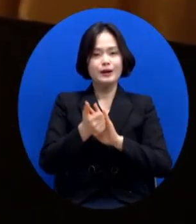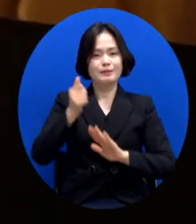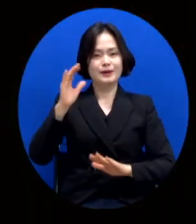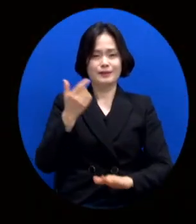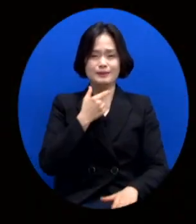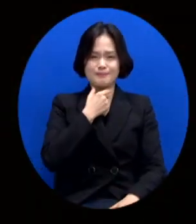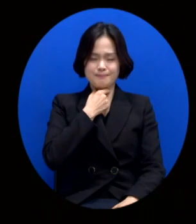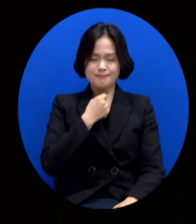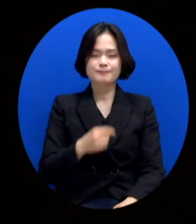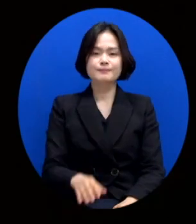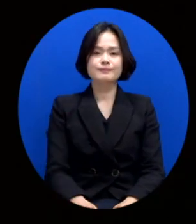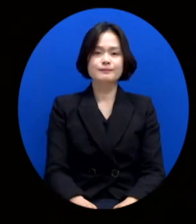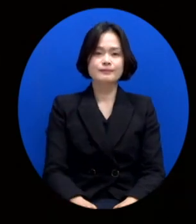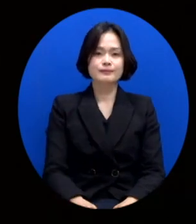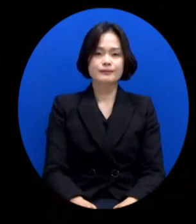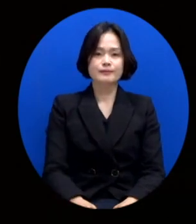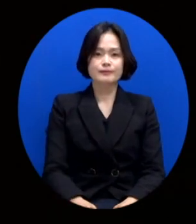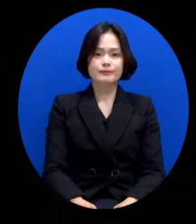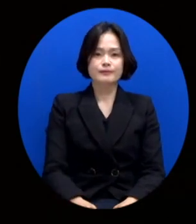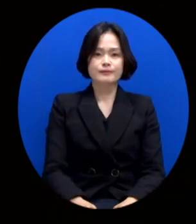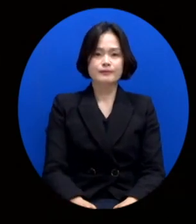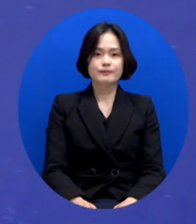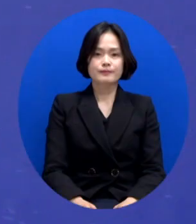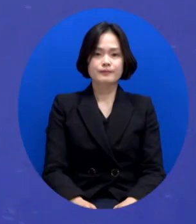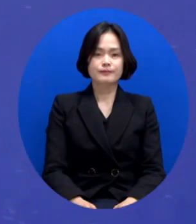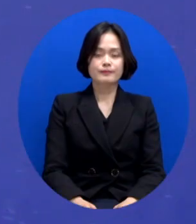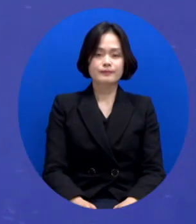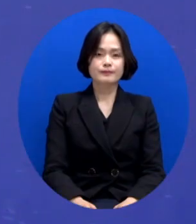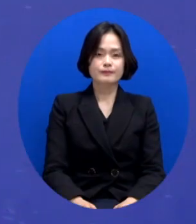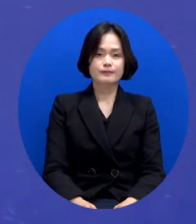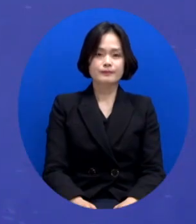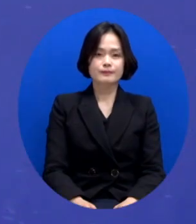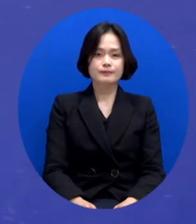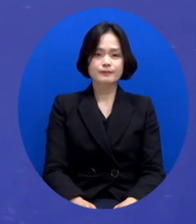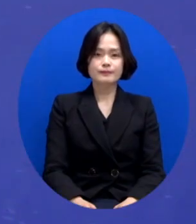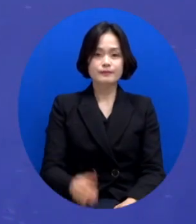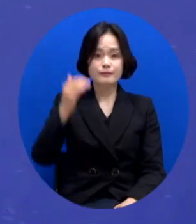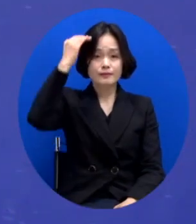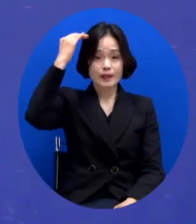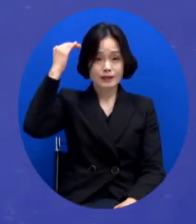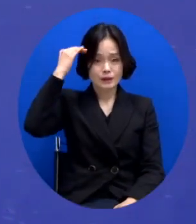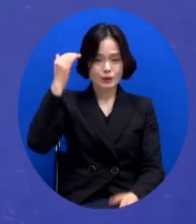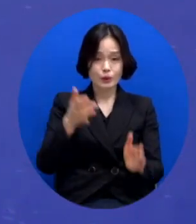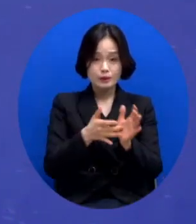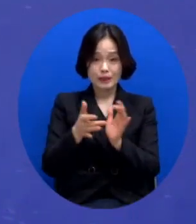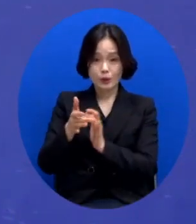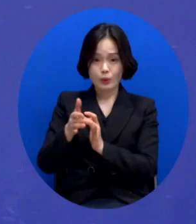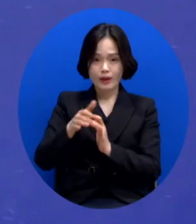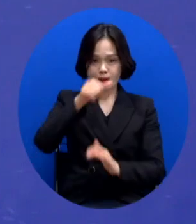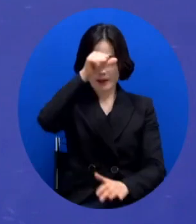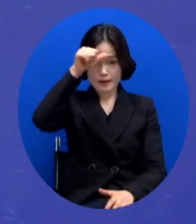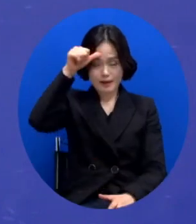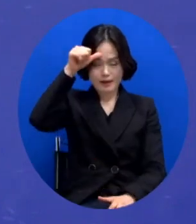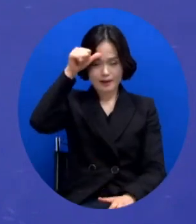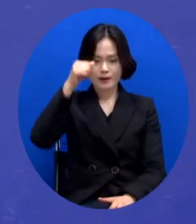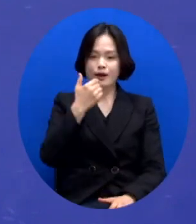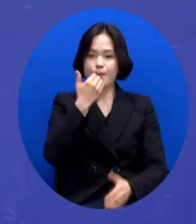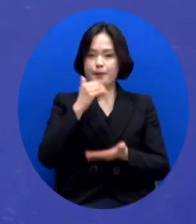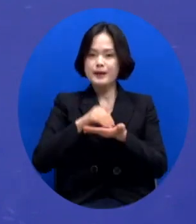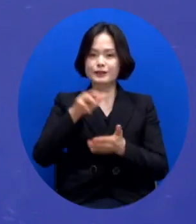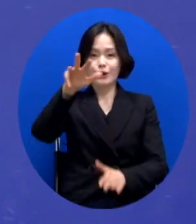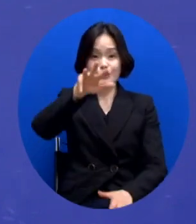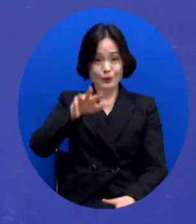베를린에서 cts 는 김영환 입니다 대한예수교장로회 백석 총회 가 영적 각성을 위한